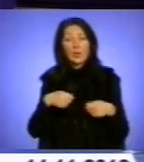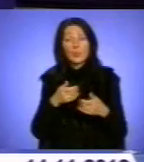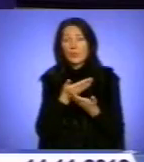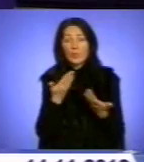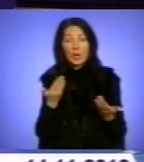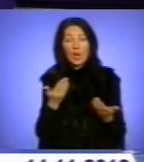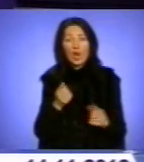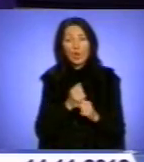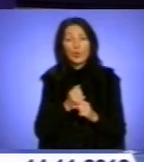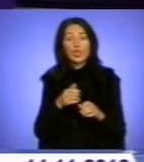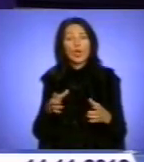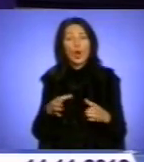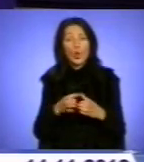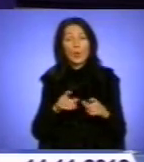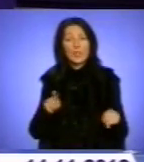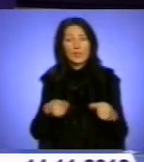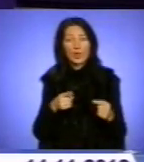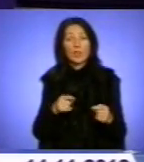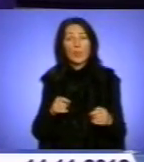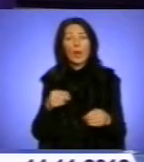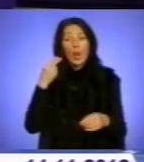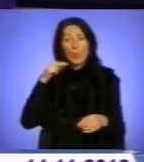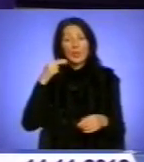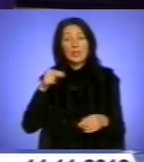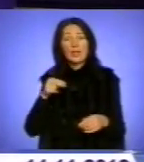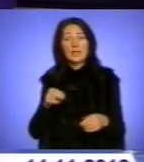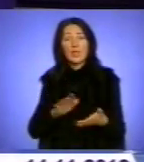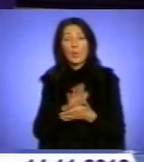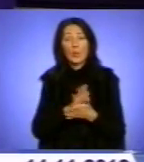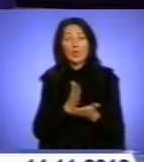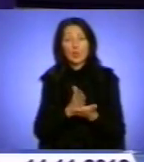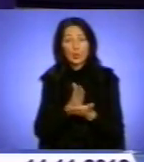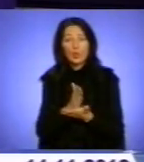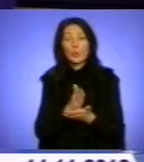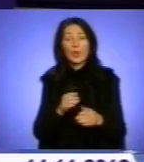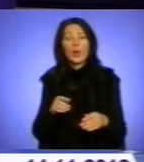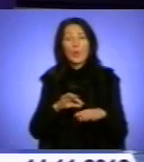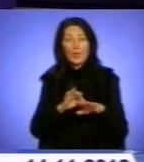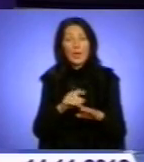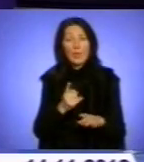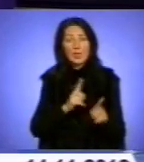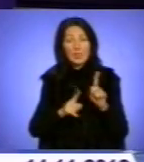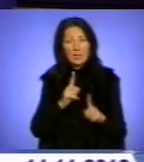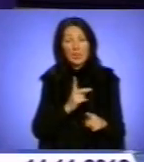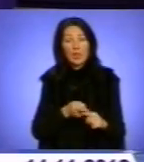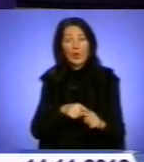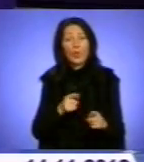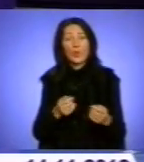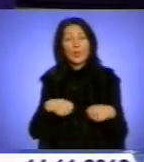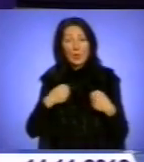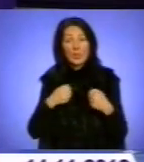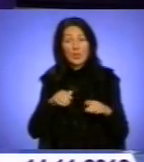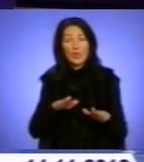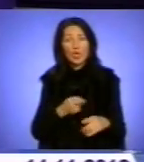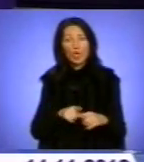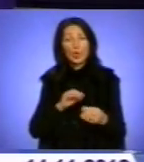при президентській прес-службі в рамках програми «Відкрита розмова», провела перше засідання, на якому і намагалися вирішити цю проблему.